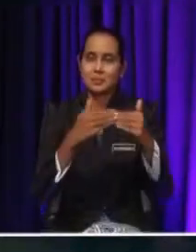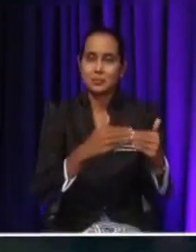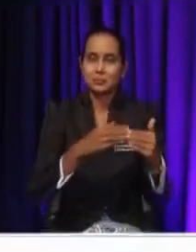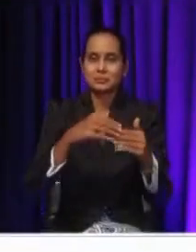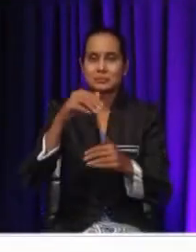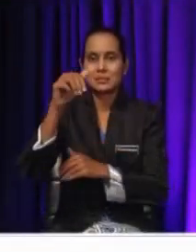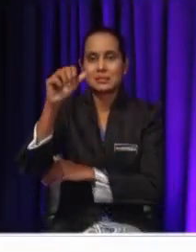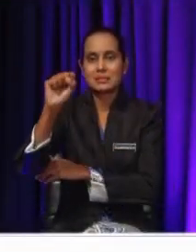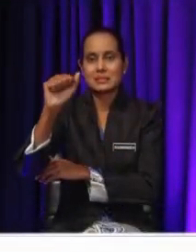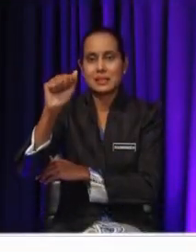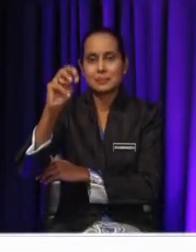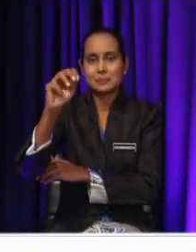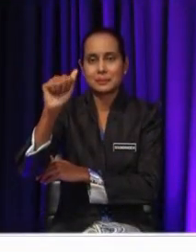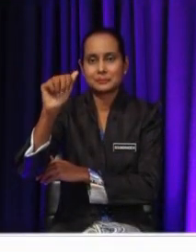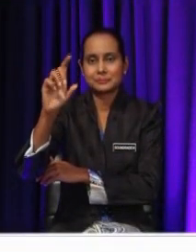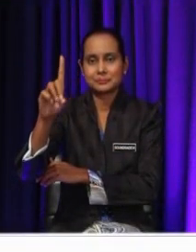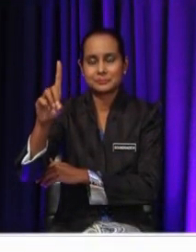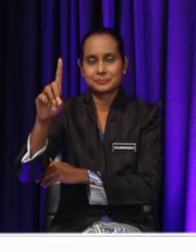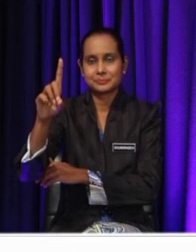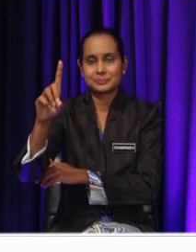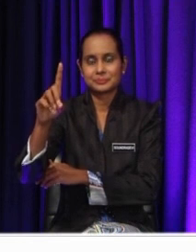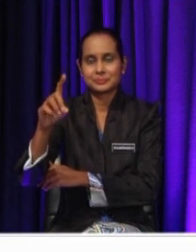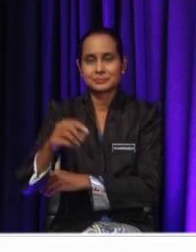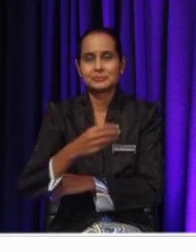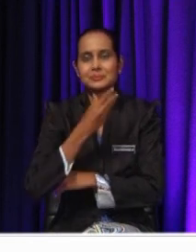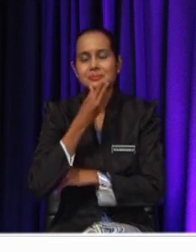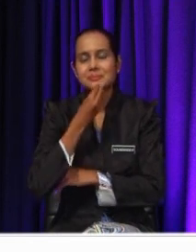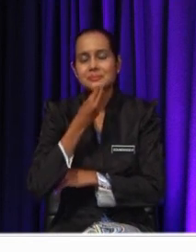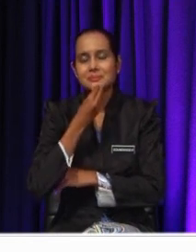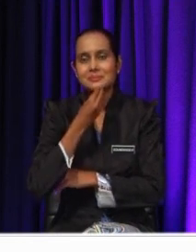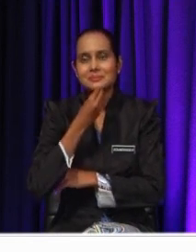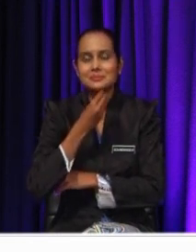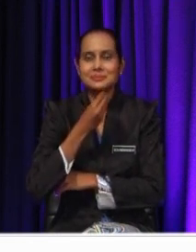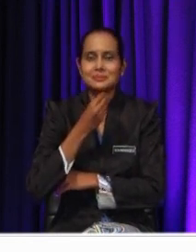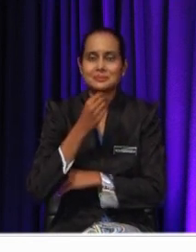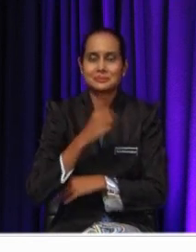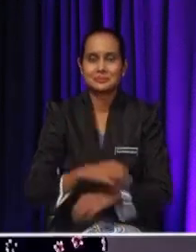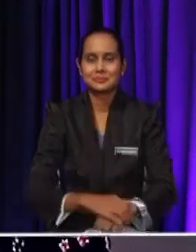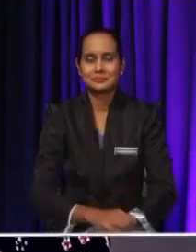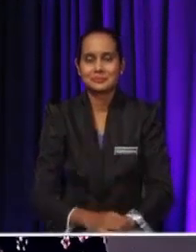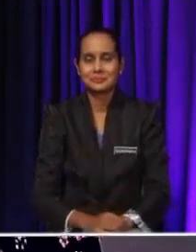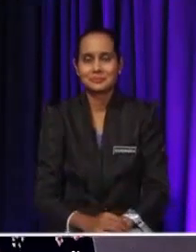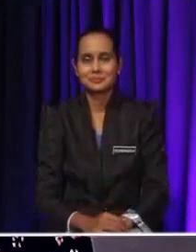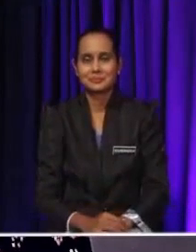tokoh yang memang kita tengok janggut Misai demam banyak enggak ke intelektual silahkan